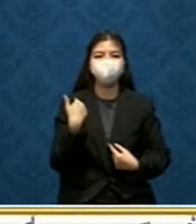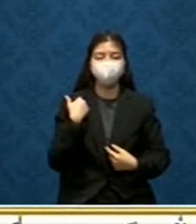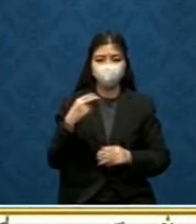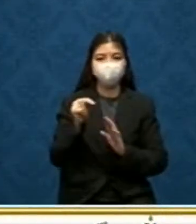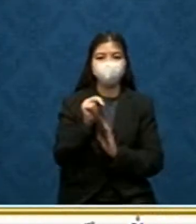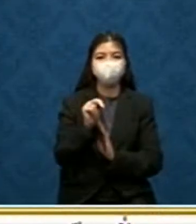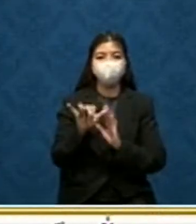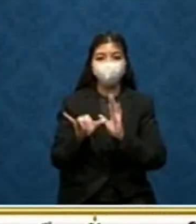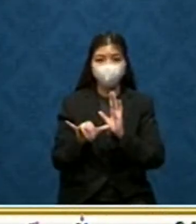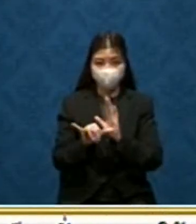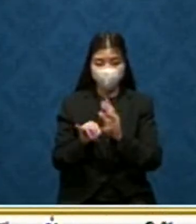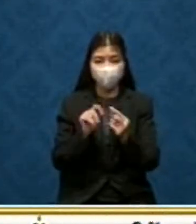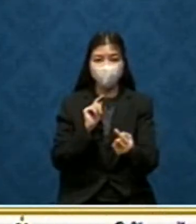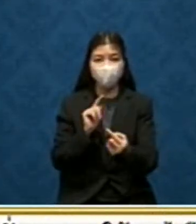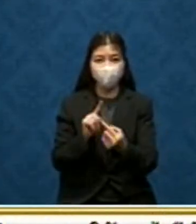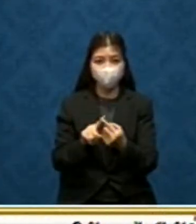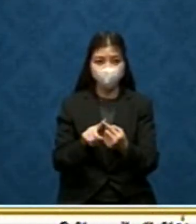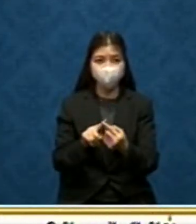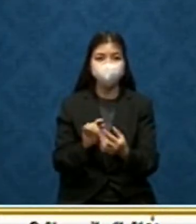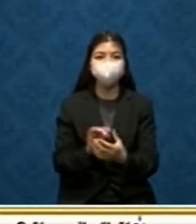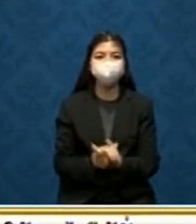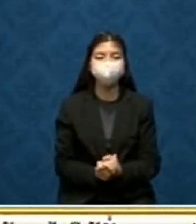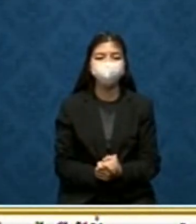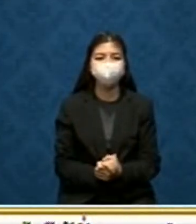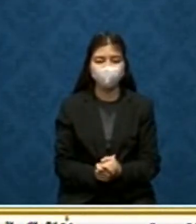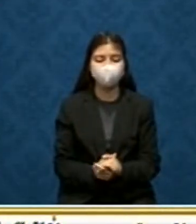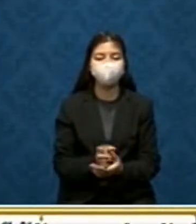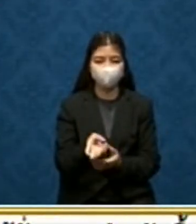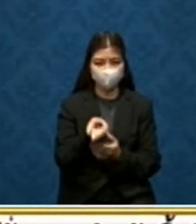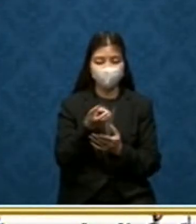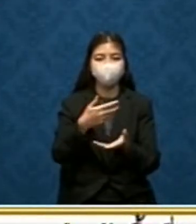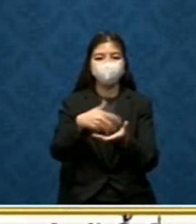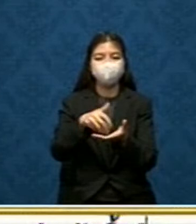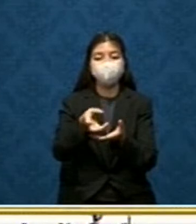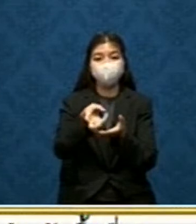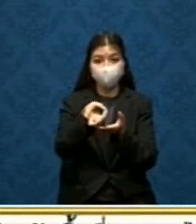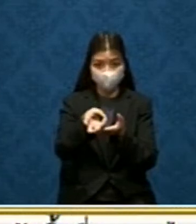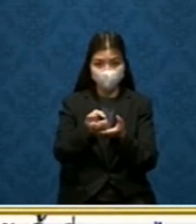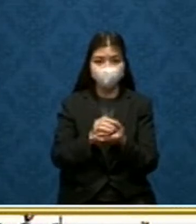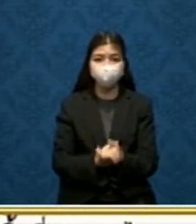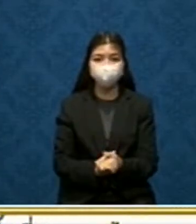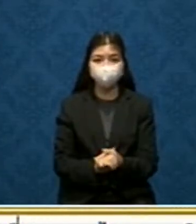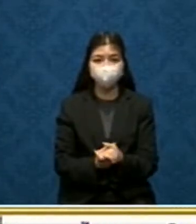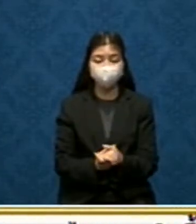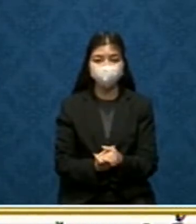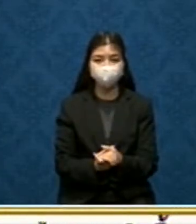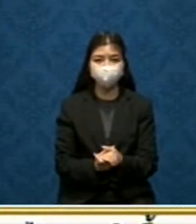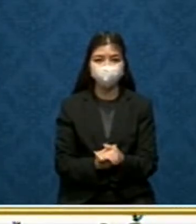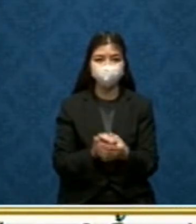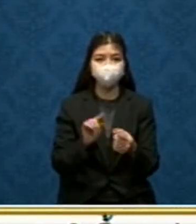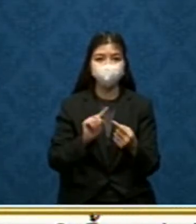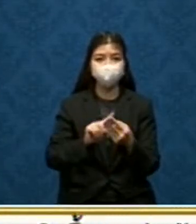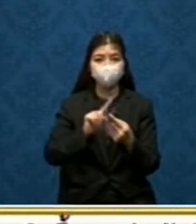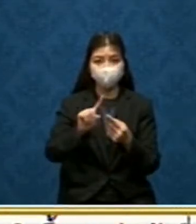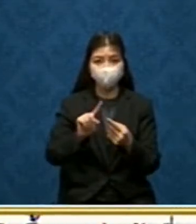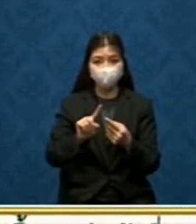ายข้อหนึ่นะผมจะพูไมพูดดีก็เลยว่ releasingท่านก็ข้อหนึ่เลย นาย communautéหรก